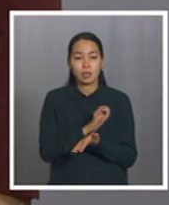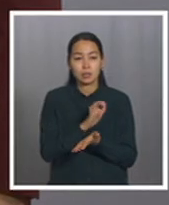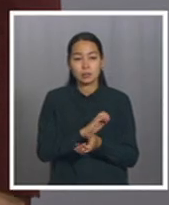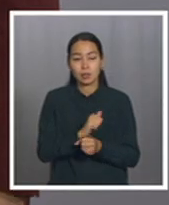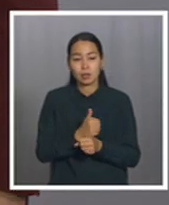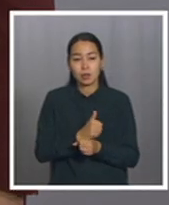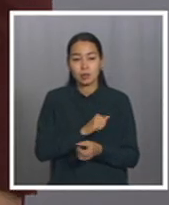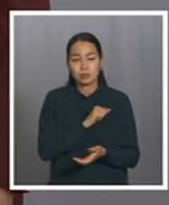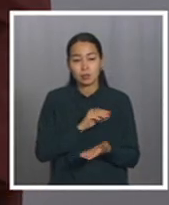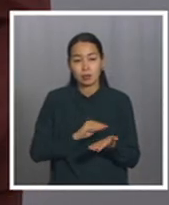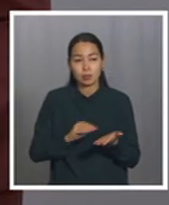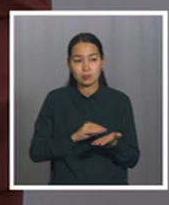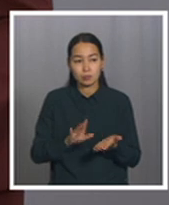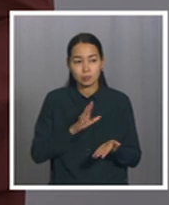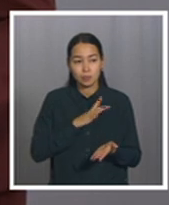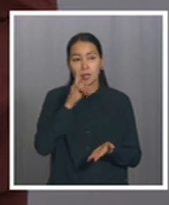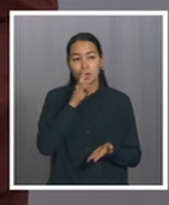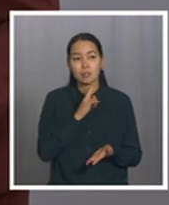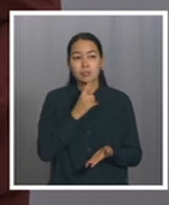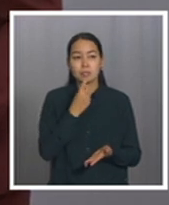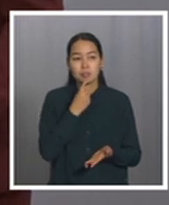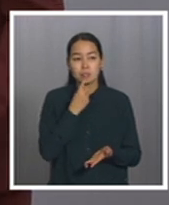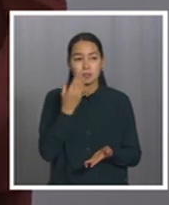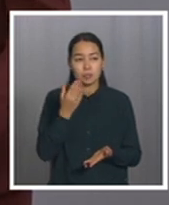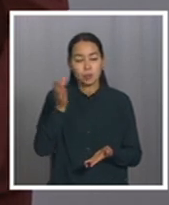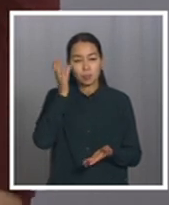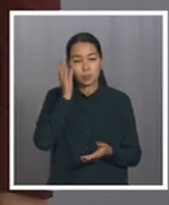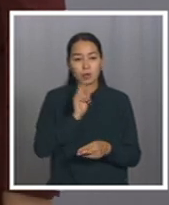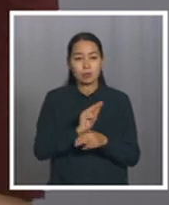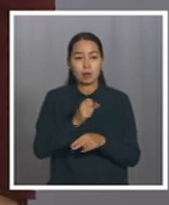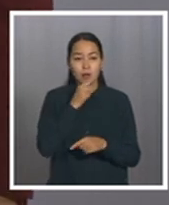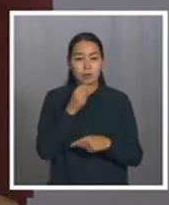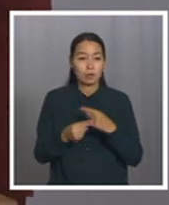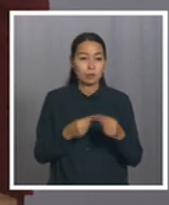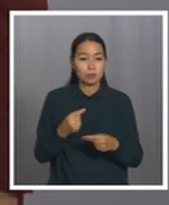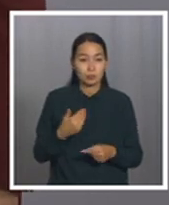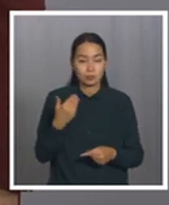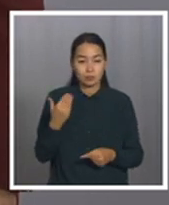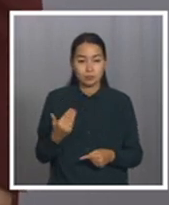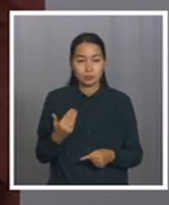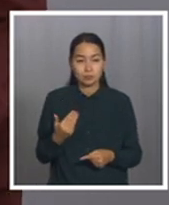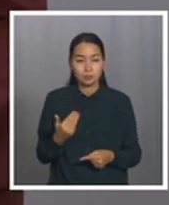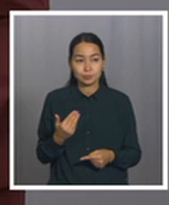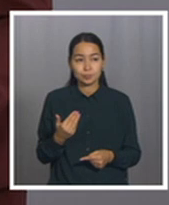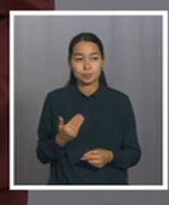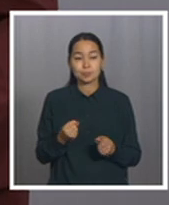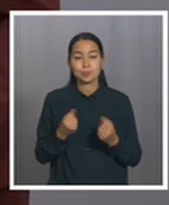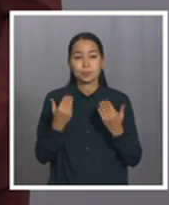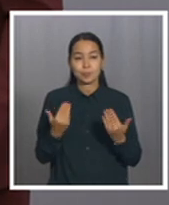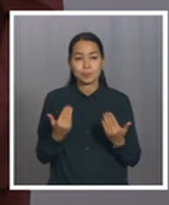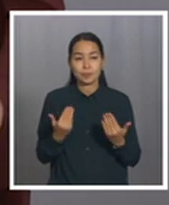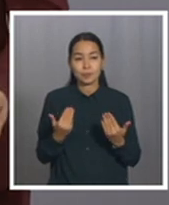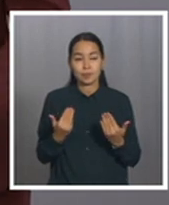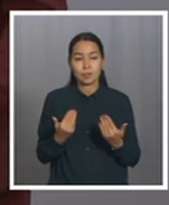редакторы, қазақ тіл білімінің атасы деген ойлар оралады. Ал енді сіздер